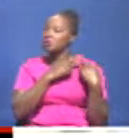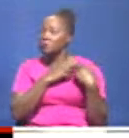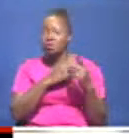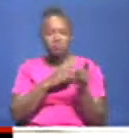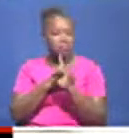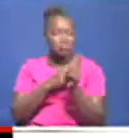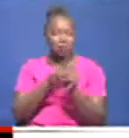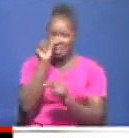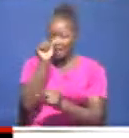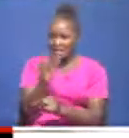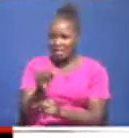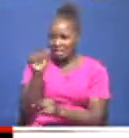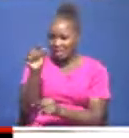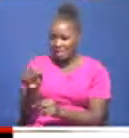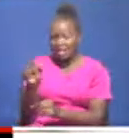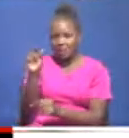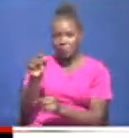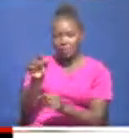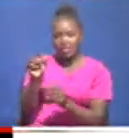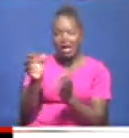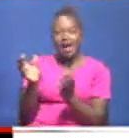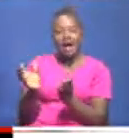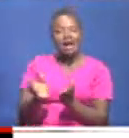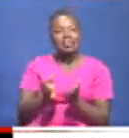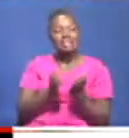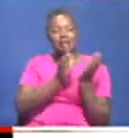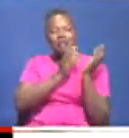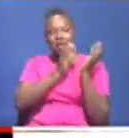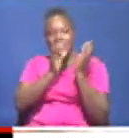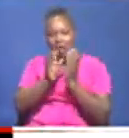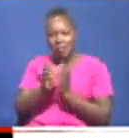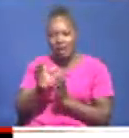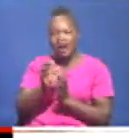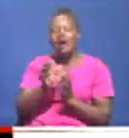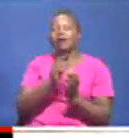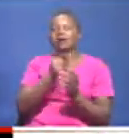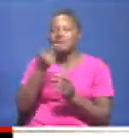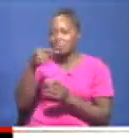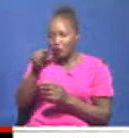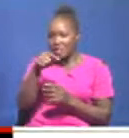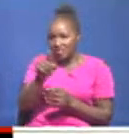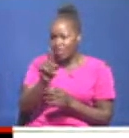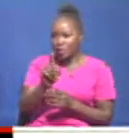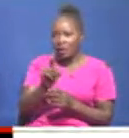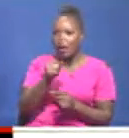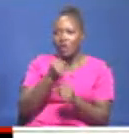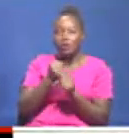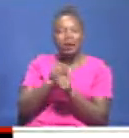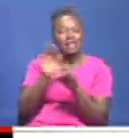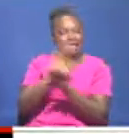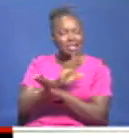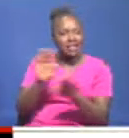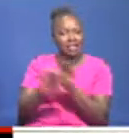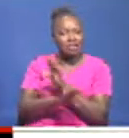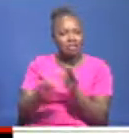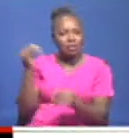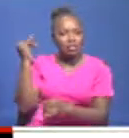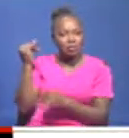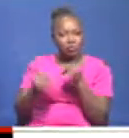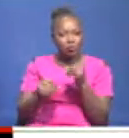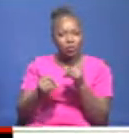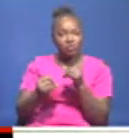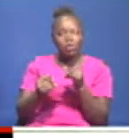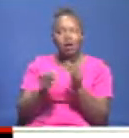mmoja atabeba msalaba wake. Tufanyeni kila kitu, lakini mwisho wa kwisha malipo